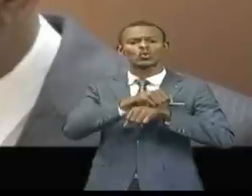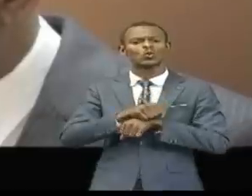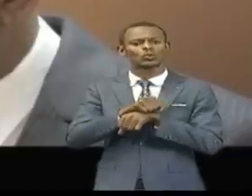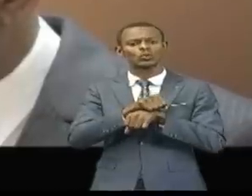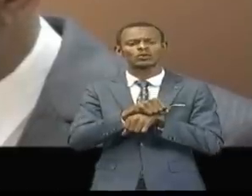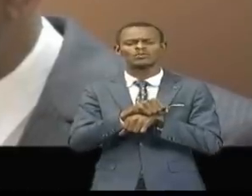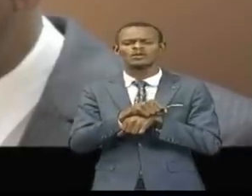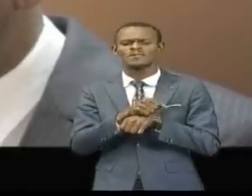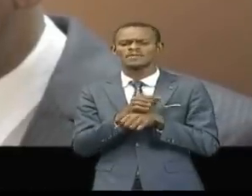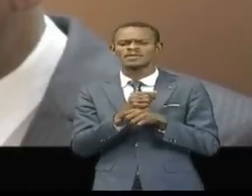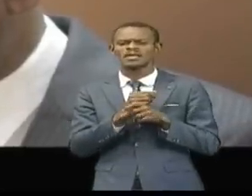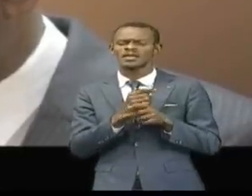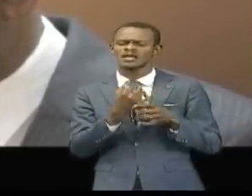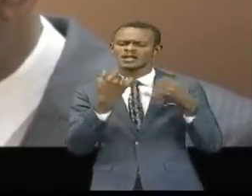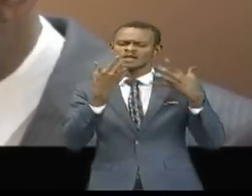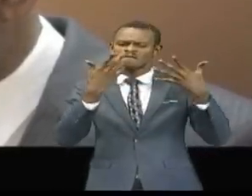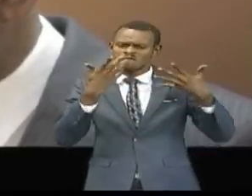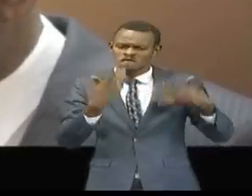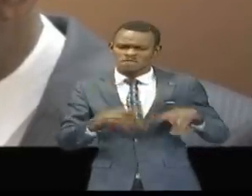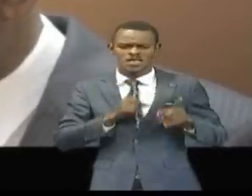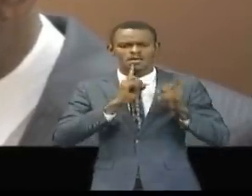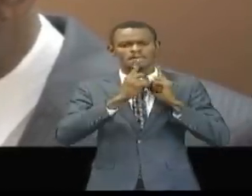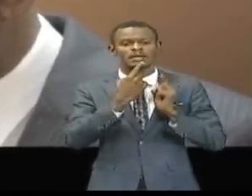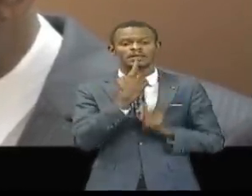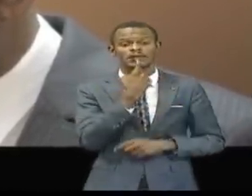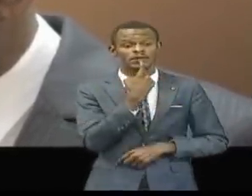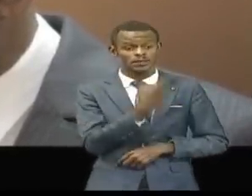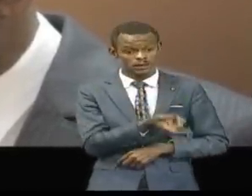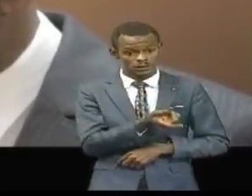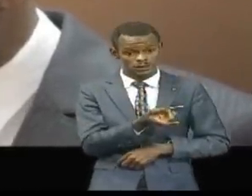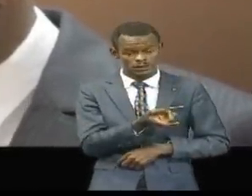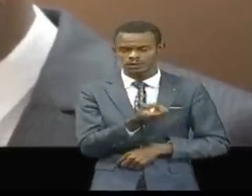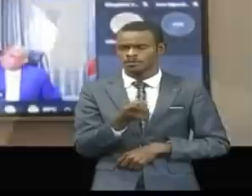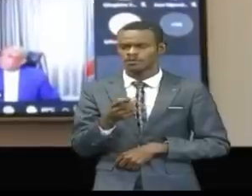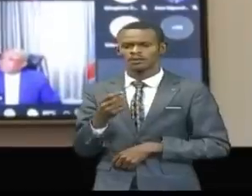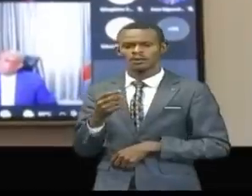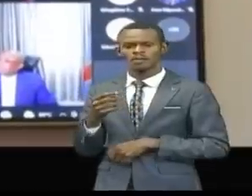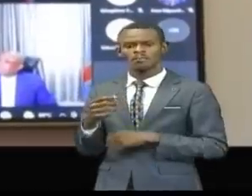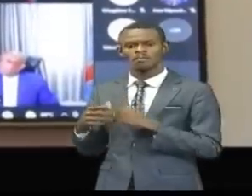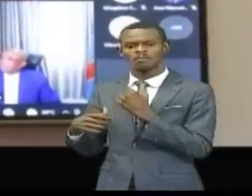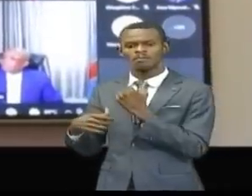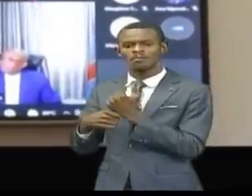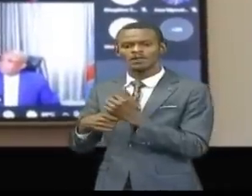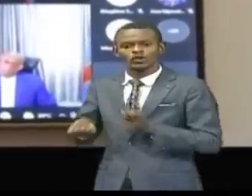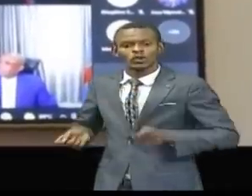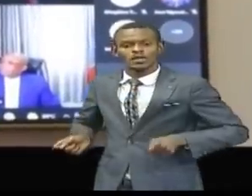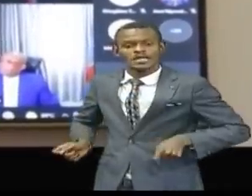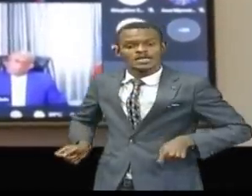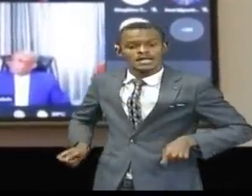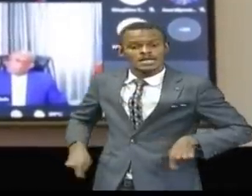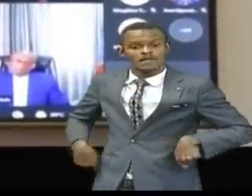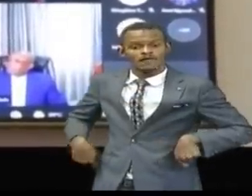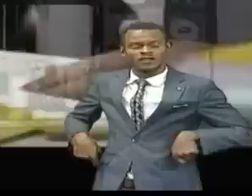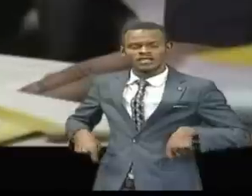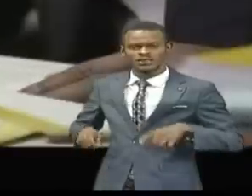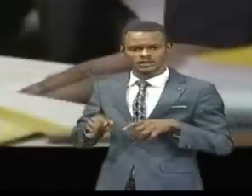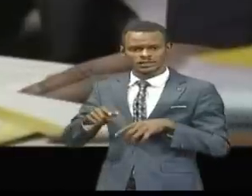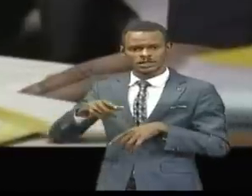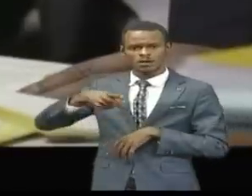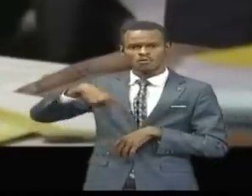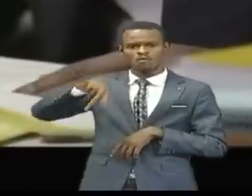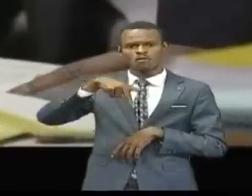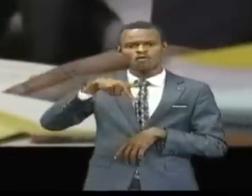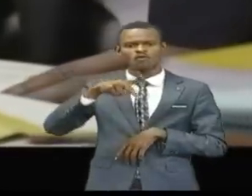conseils de la situation des déplacés internes dans les provinces du Kwango, du